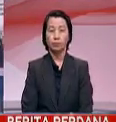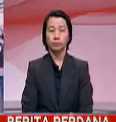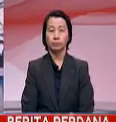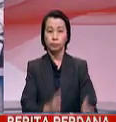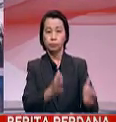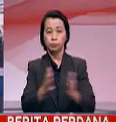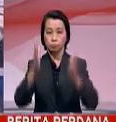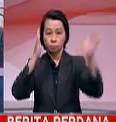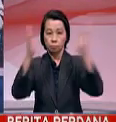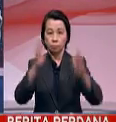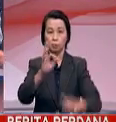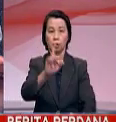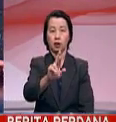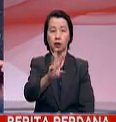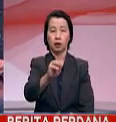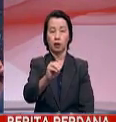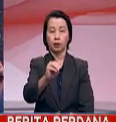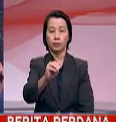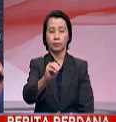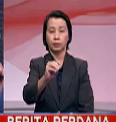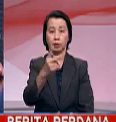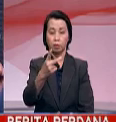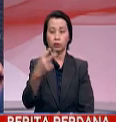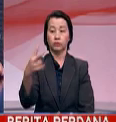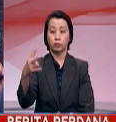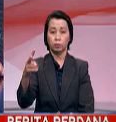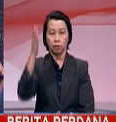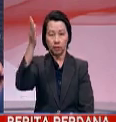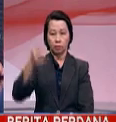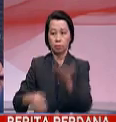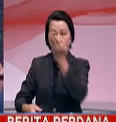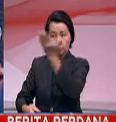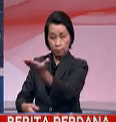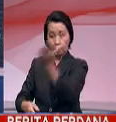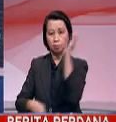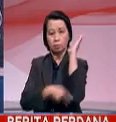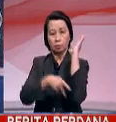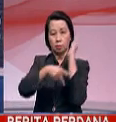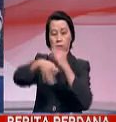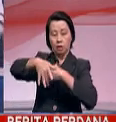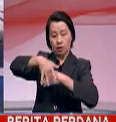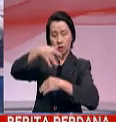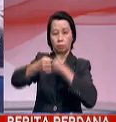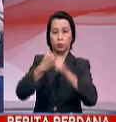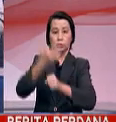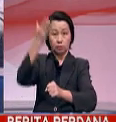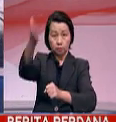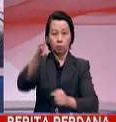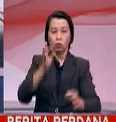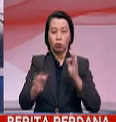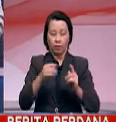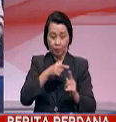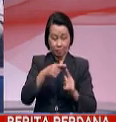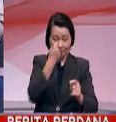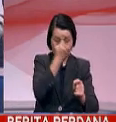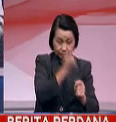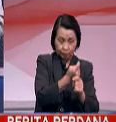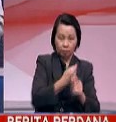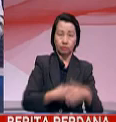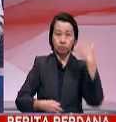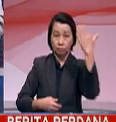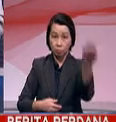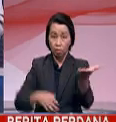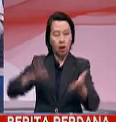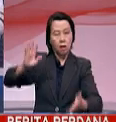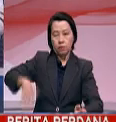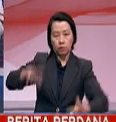Rancangan Malaysia ke-12, RM ke-12 dijangka akan dibentangkan di Parlimen pada awal tahun depan meski tarikh tetap pembentangan